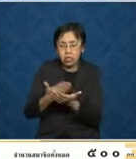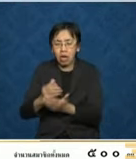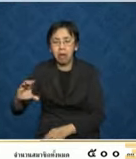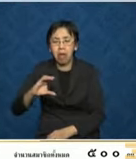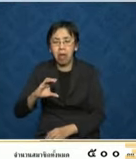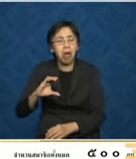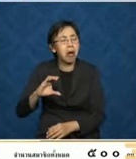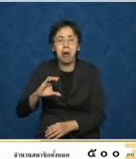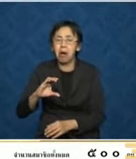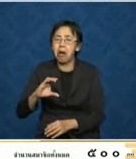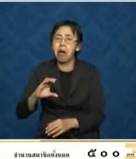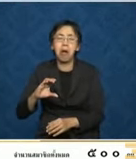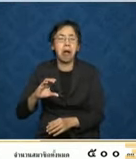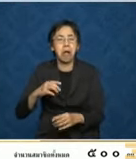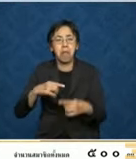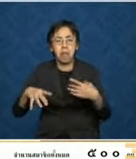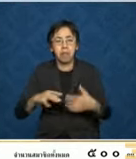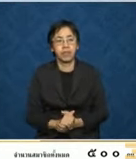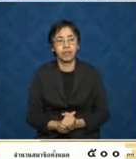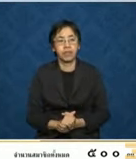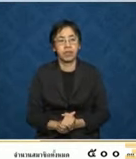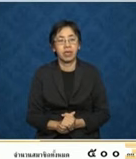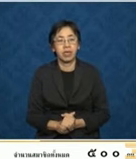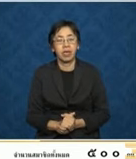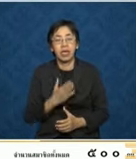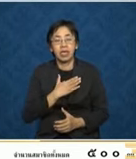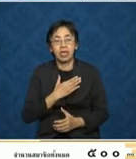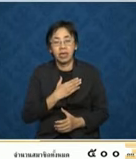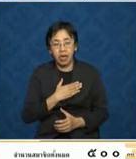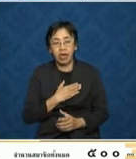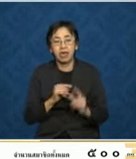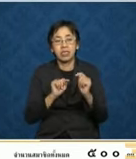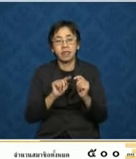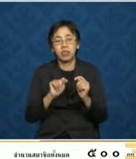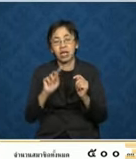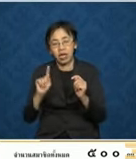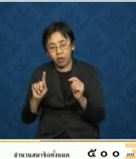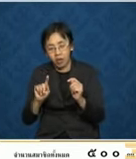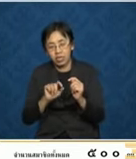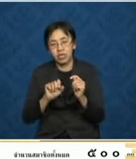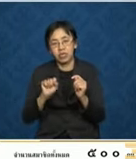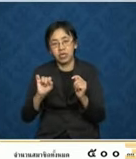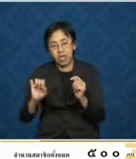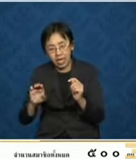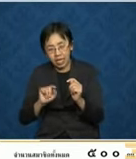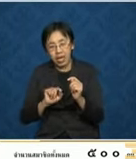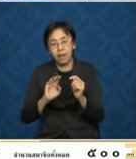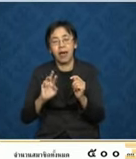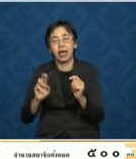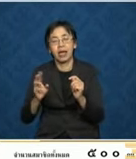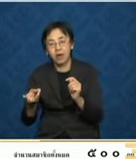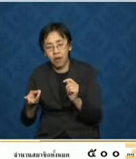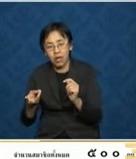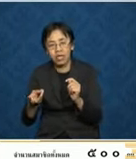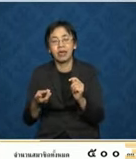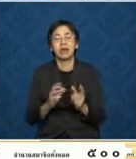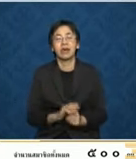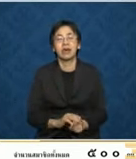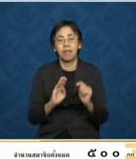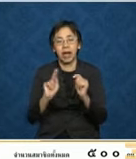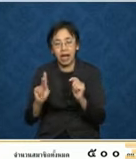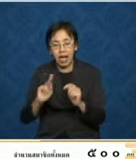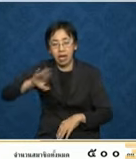างเช่นในพื้นที่ของดิฉันนะคะตำบลสวนใหญ่ตลาดขวัญบางกลางบางสีเมืองและบางรักน้อยมีจำนวนประชาก